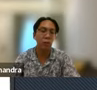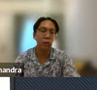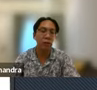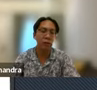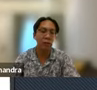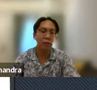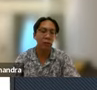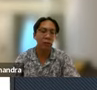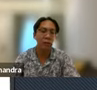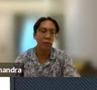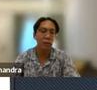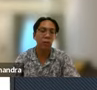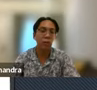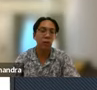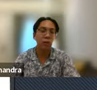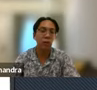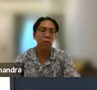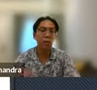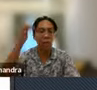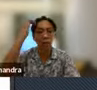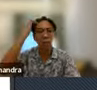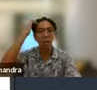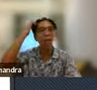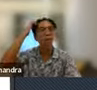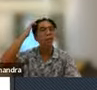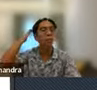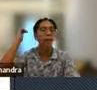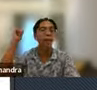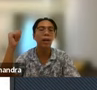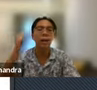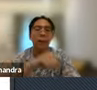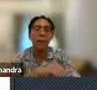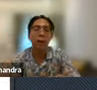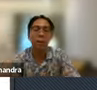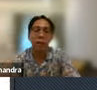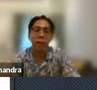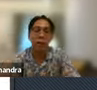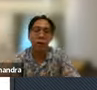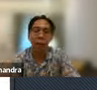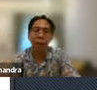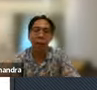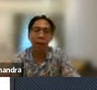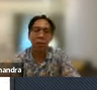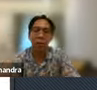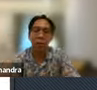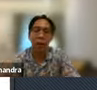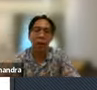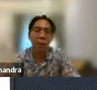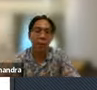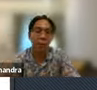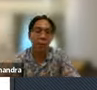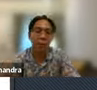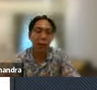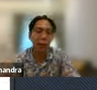jalur akses dari para pengguna itu sangat penting supaya para pengguna itu tahu kapan mereka harus